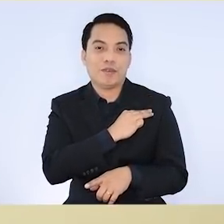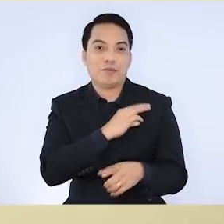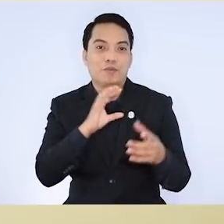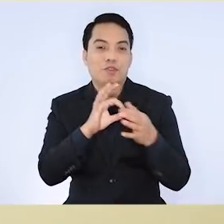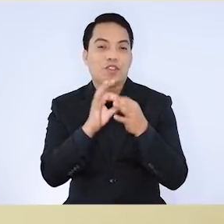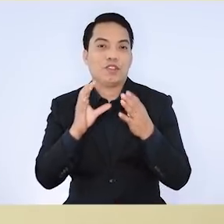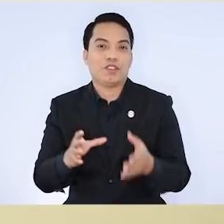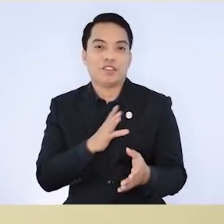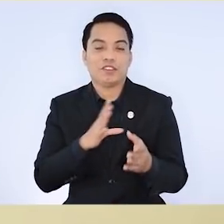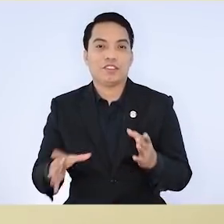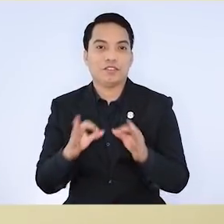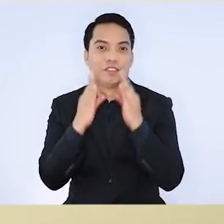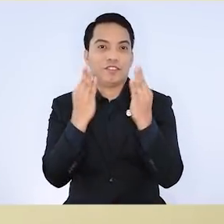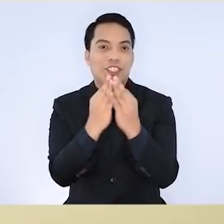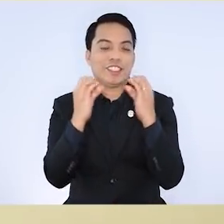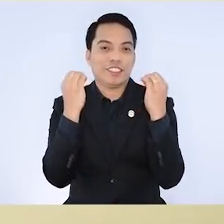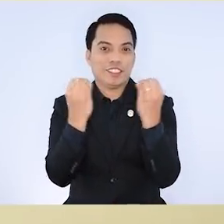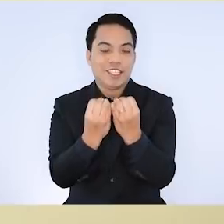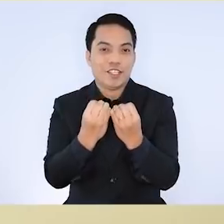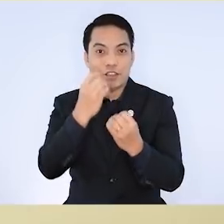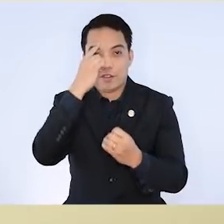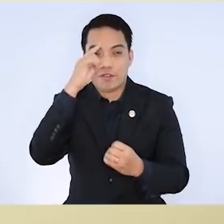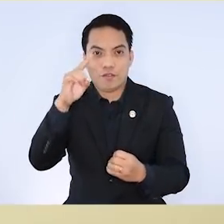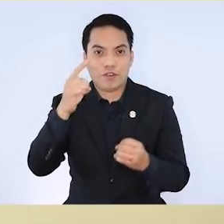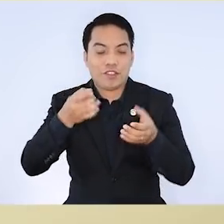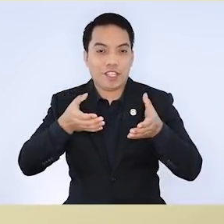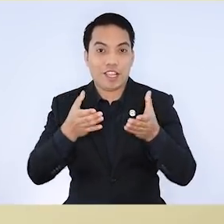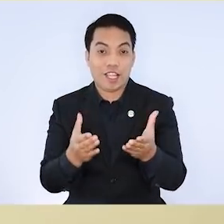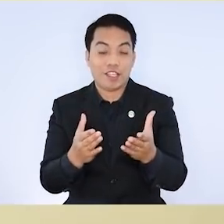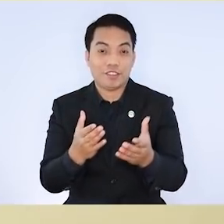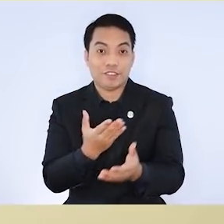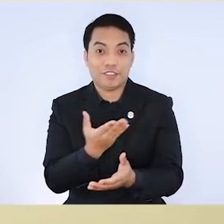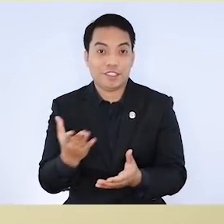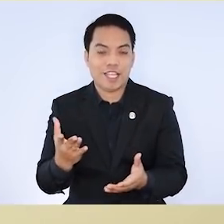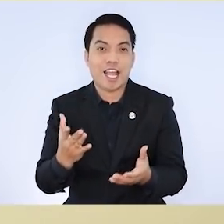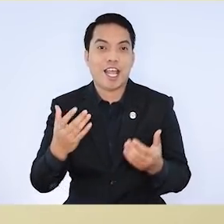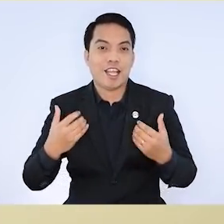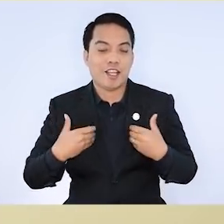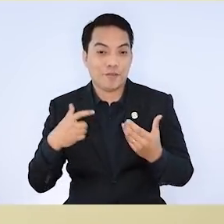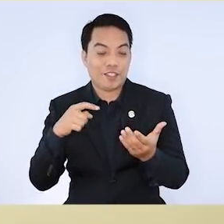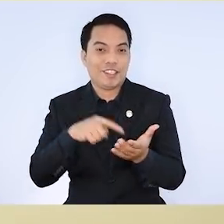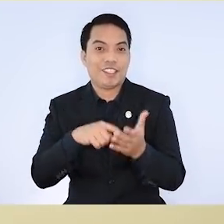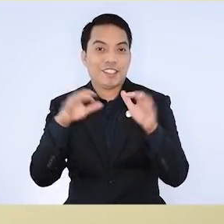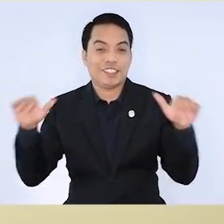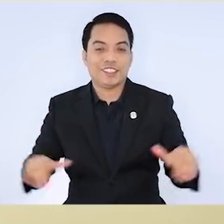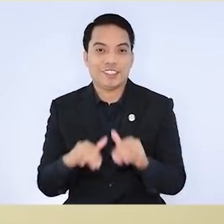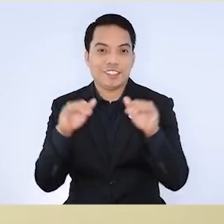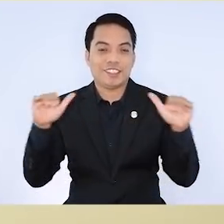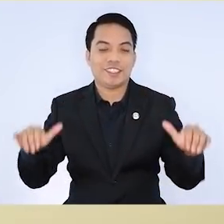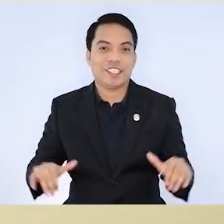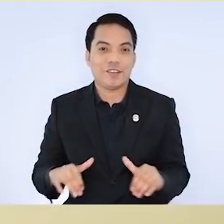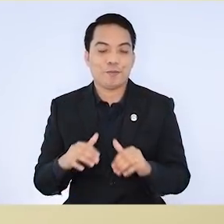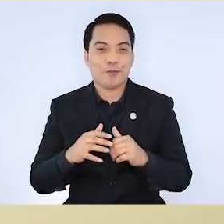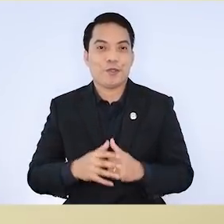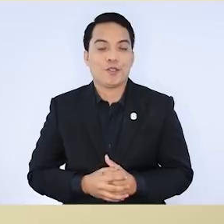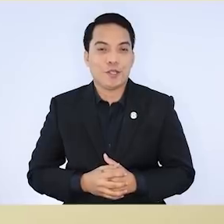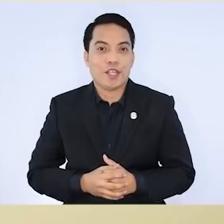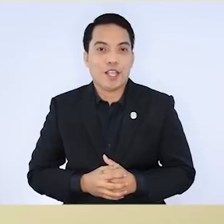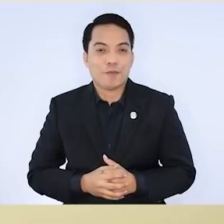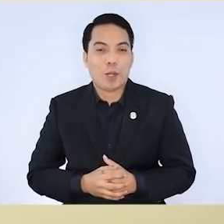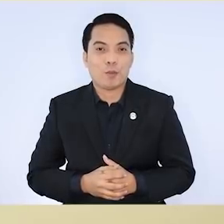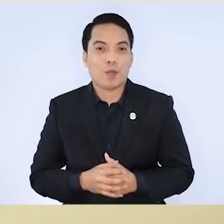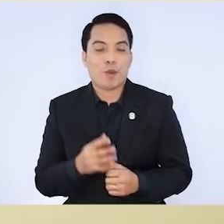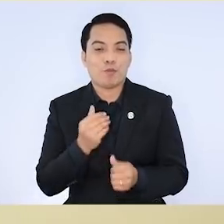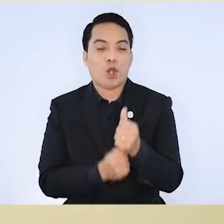tagapag-ugnay po ng kapisanang pansambahayan, sapagkat pinahintulutan po nila na magkaroon ng ganitong mga aktibidad na kung saan ang